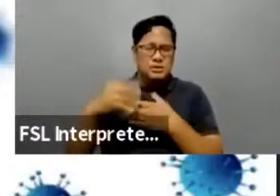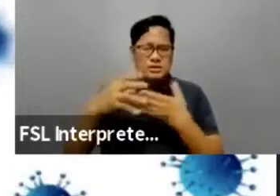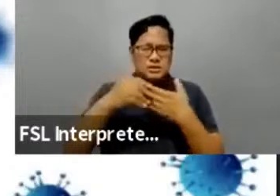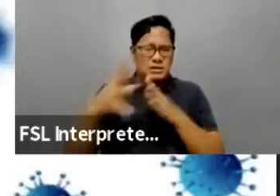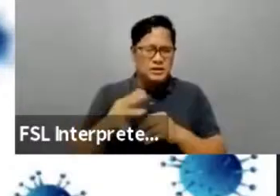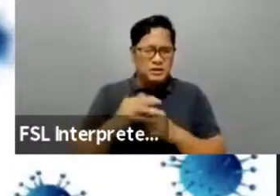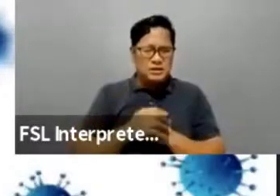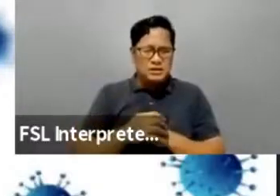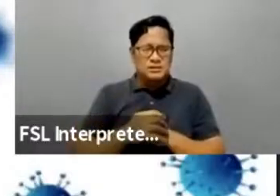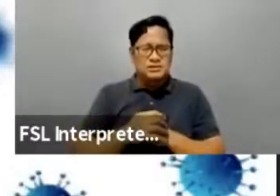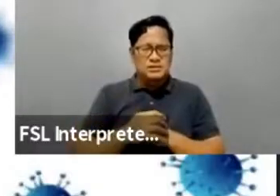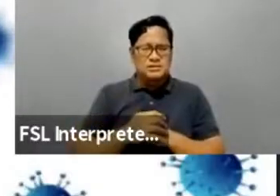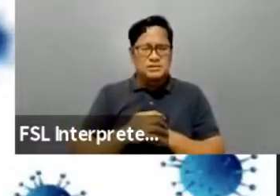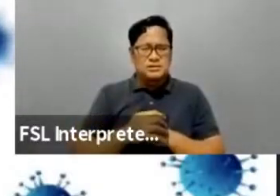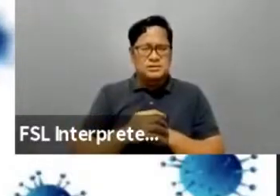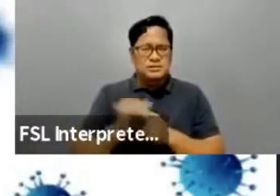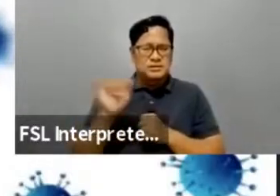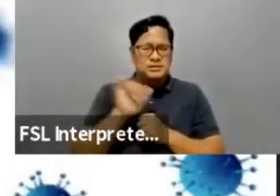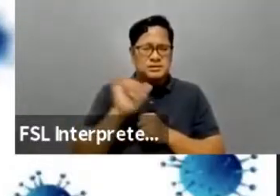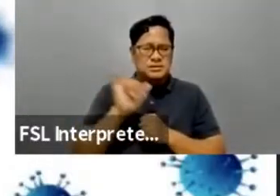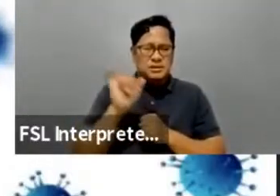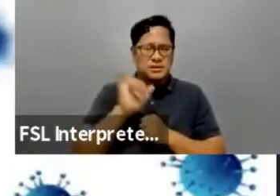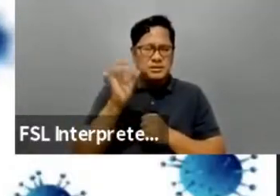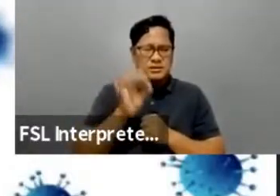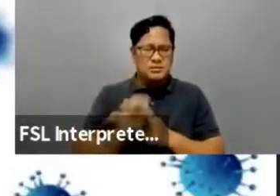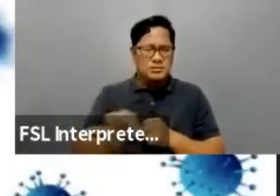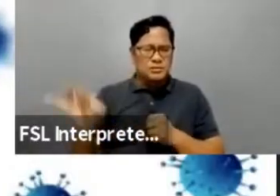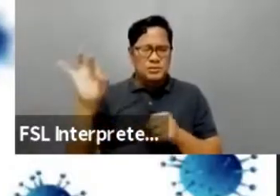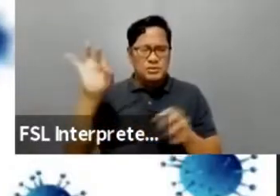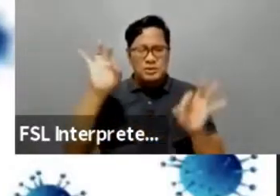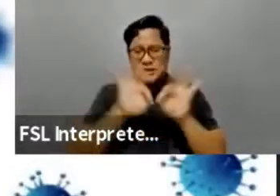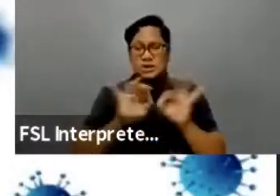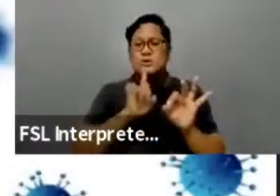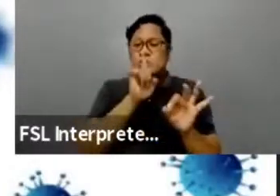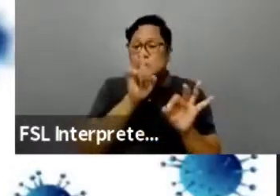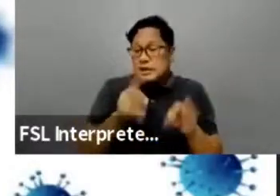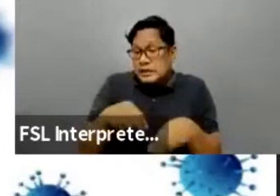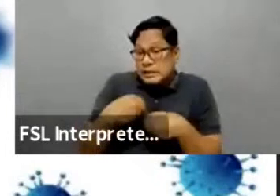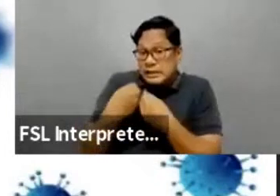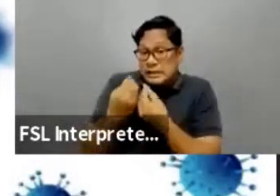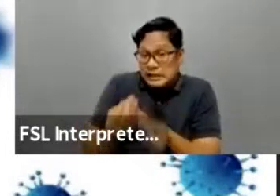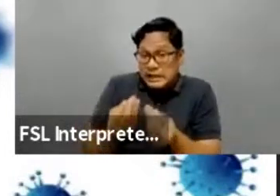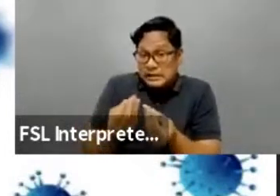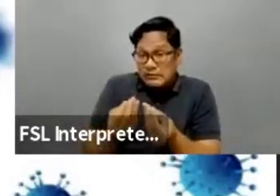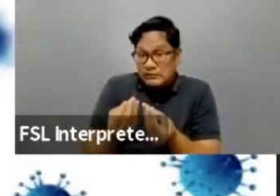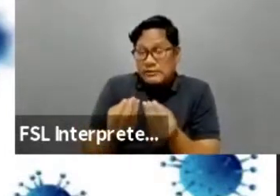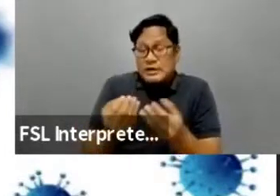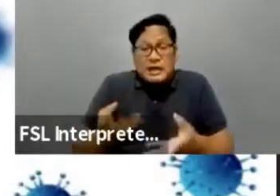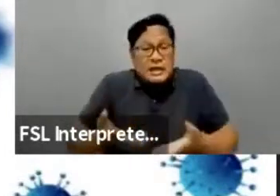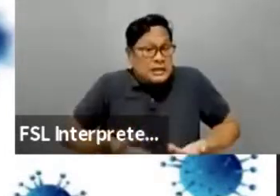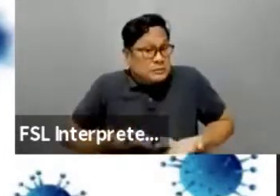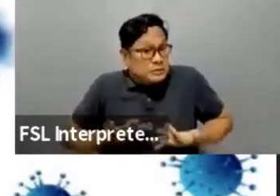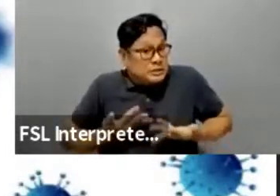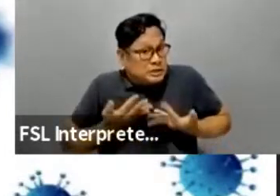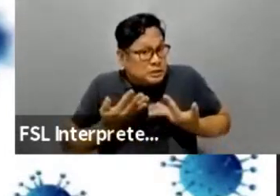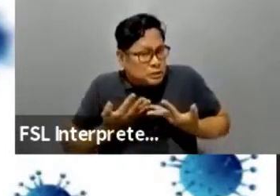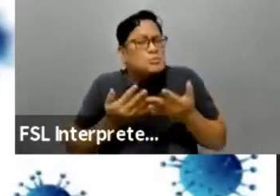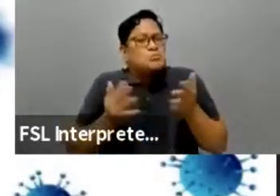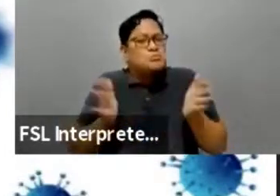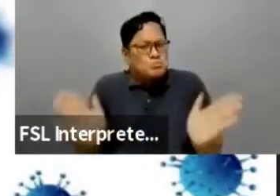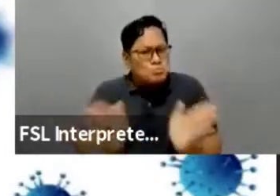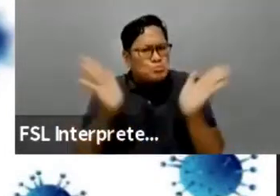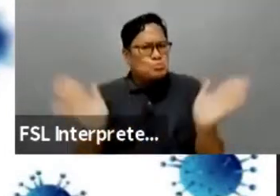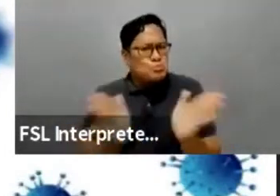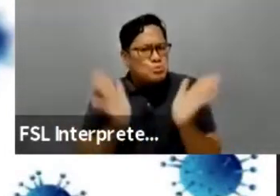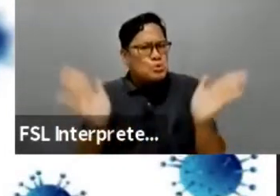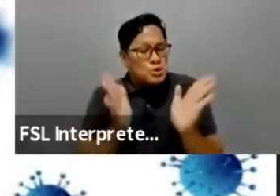At bukod doon ay importante na magbigay sila ng inspiration at motivation dun